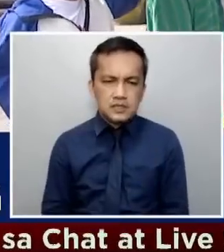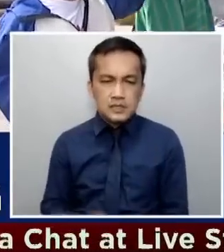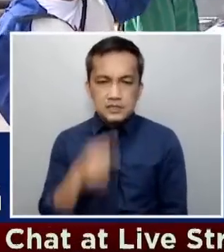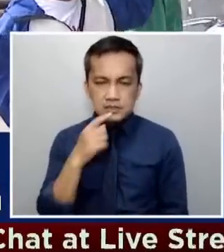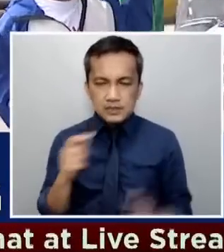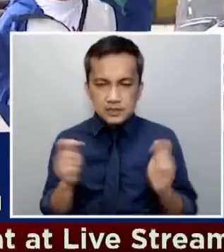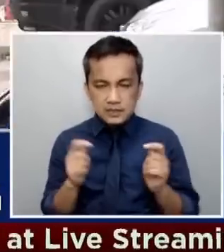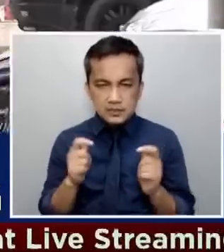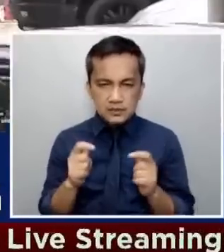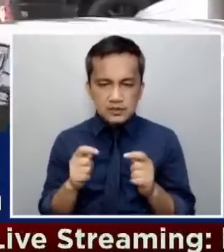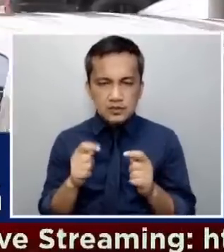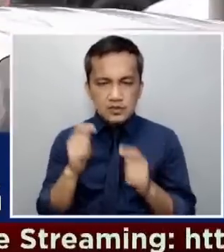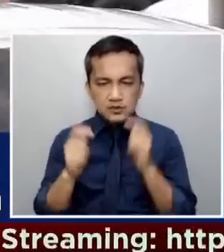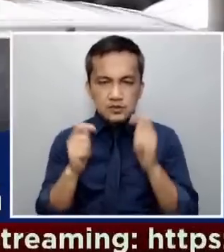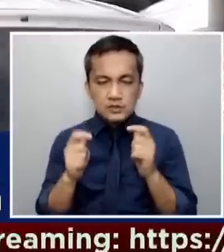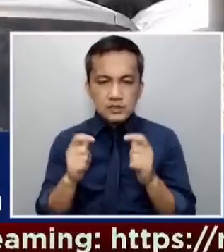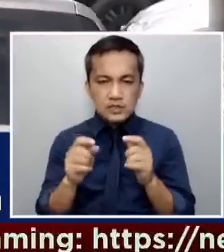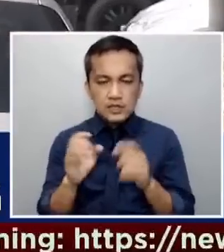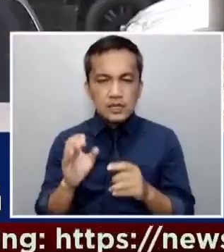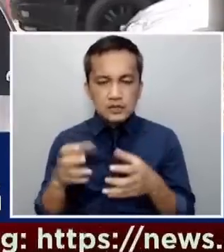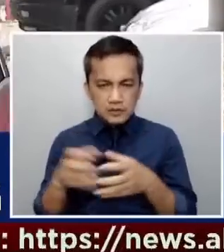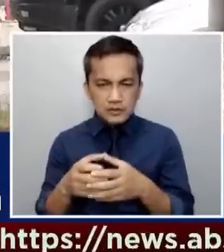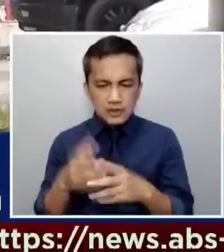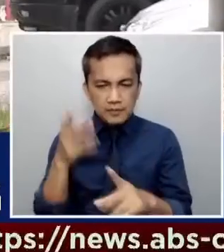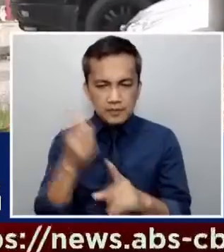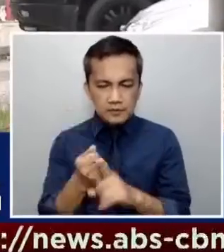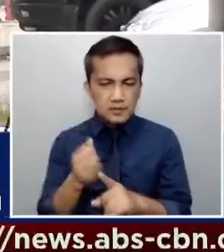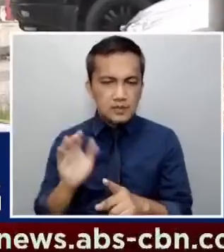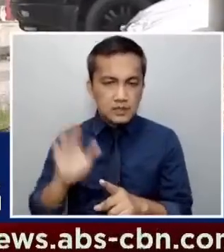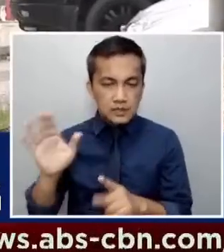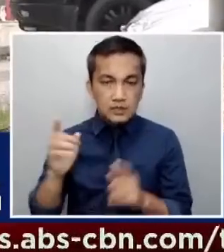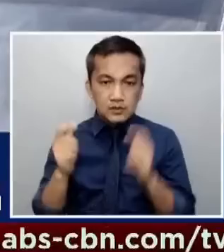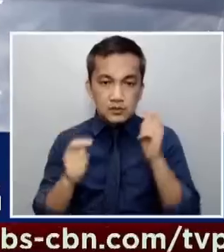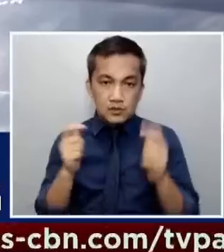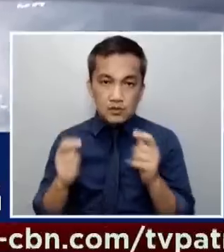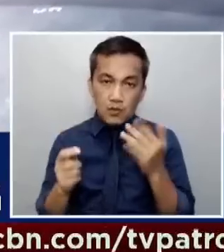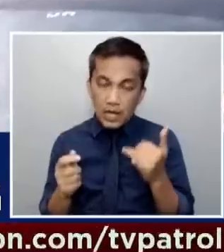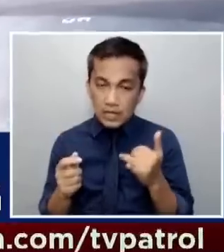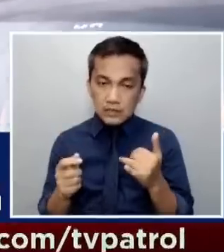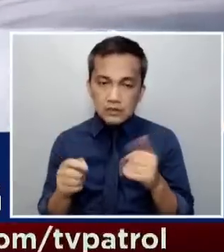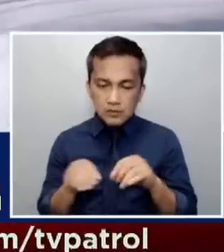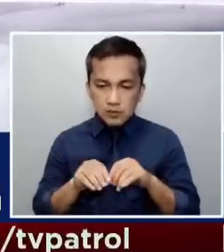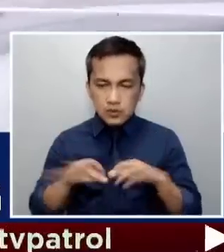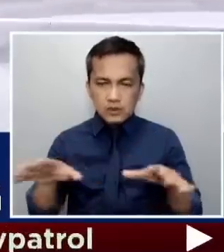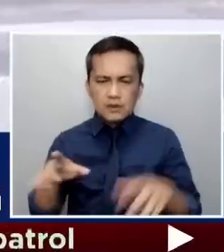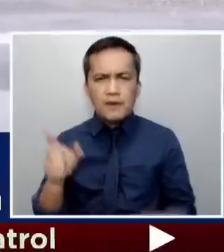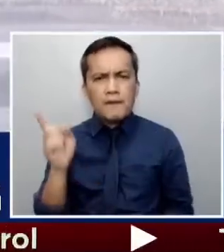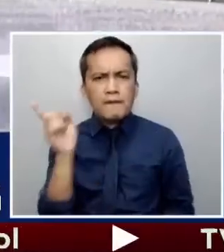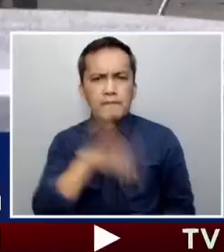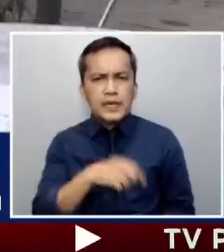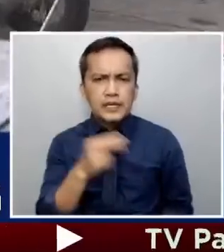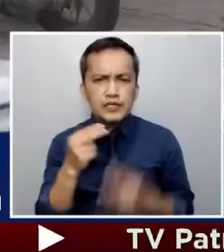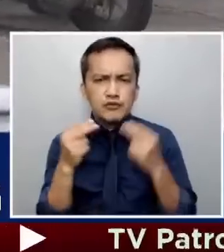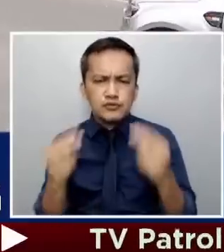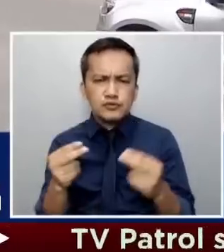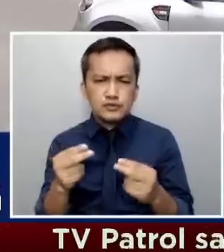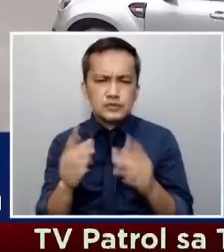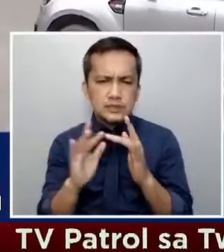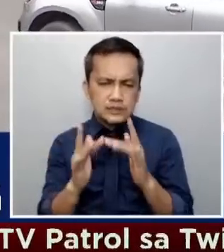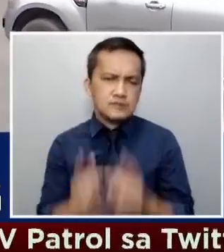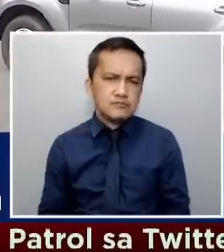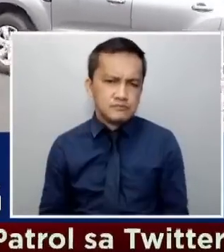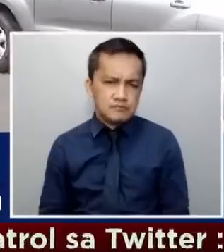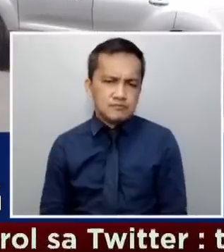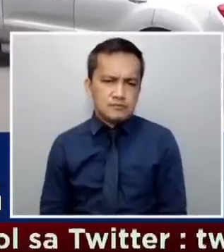City Tourism Council, naapektuhan ang kanilang turismo matapos kumalat ang mga umunoy maling impormasyon sa social media